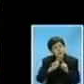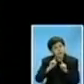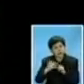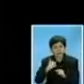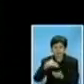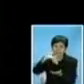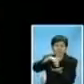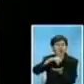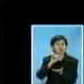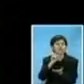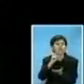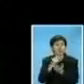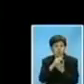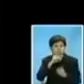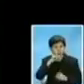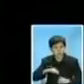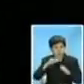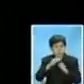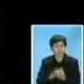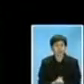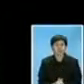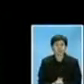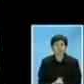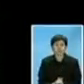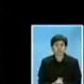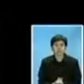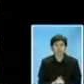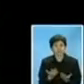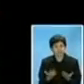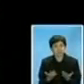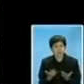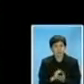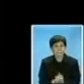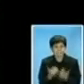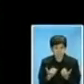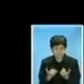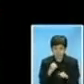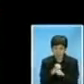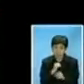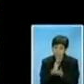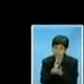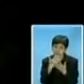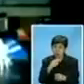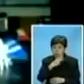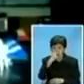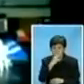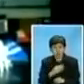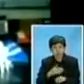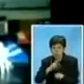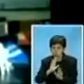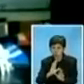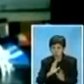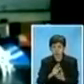ที่สปพ. รถคันนี ้แต่ ภาวะยังไง บริจาคมาแล้วเนี่ยท่านเห็นไหมคะค้างไว้ก่อน